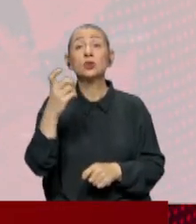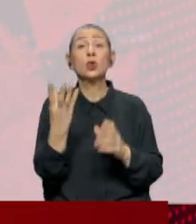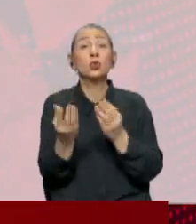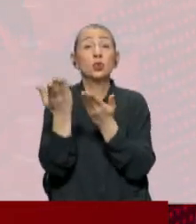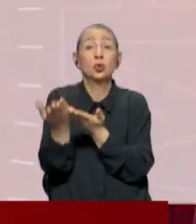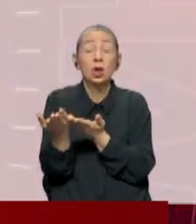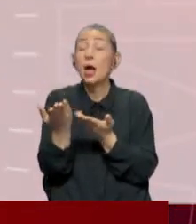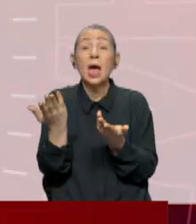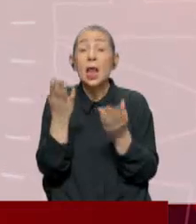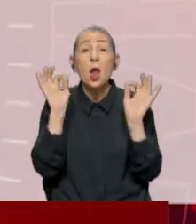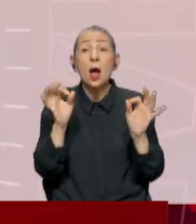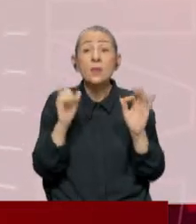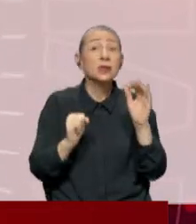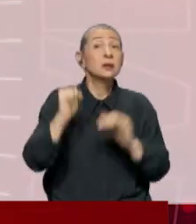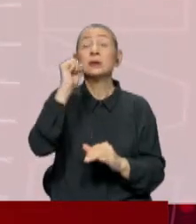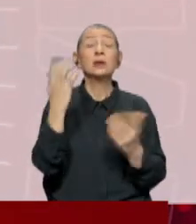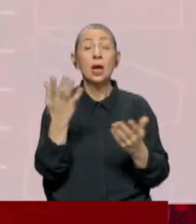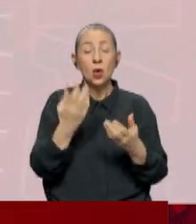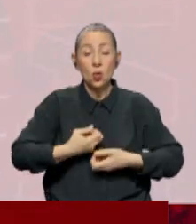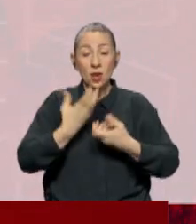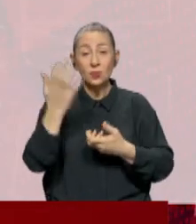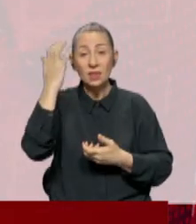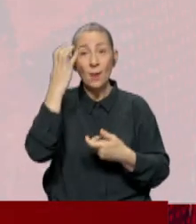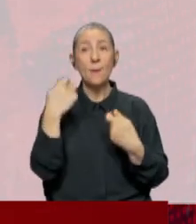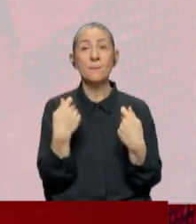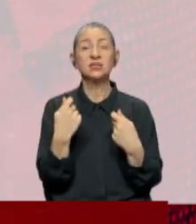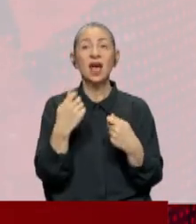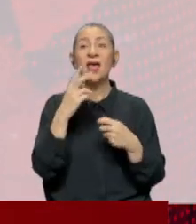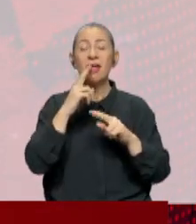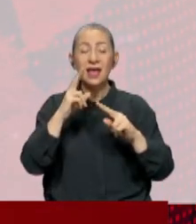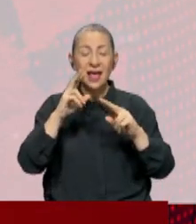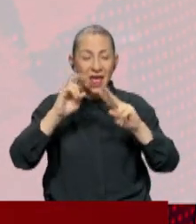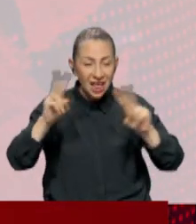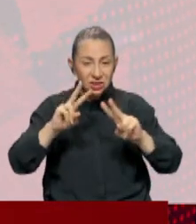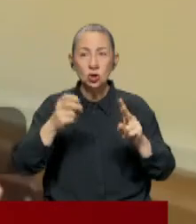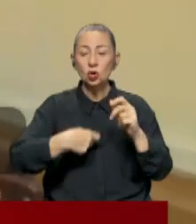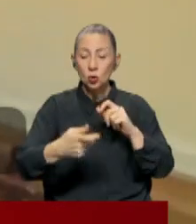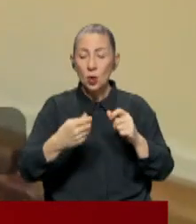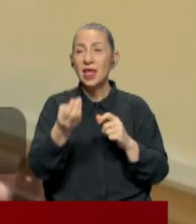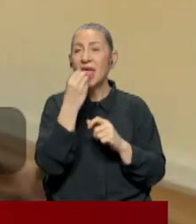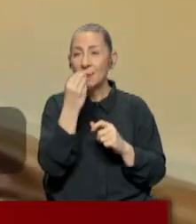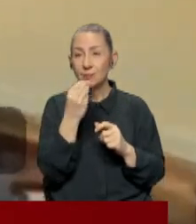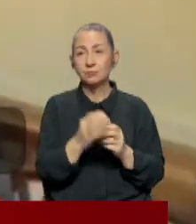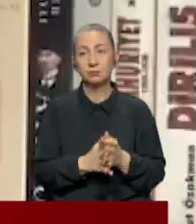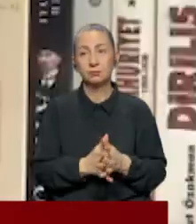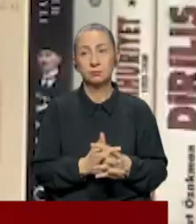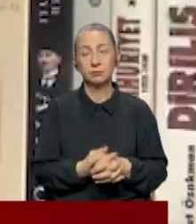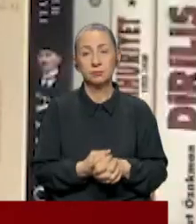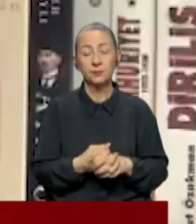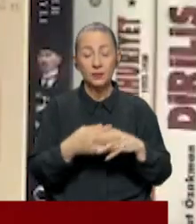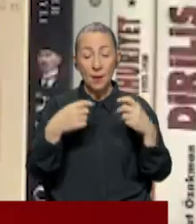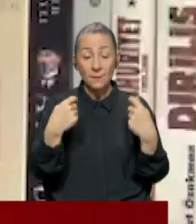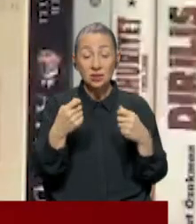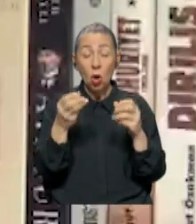%121,49'a yükseldi. En önemli yükselişte üretimin temel maliyetleri enerji, gübre ve yemde. Üretici hayatta kazanmıyor.